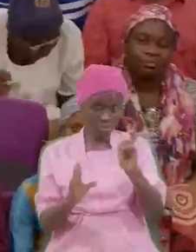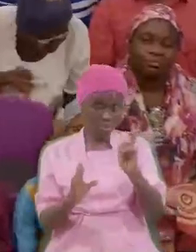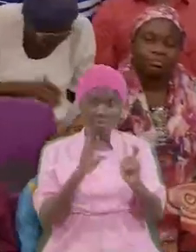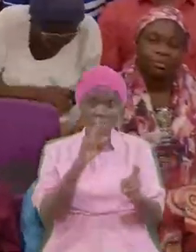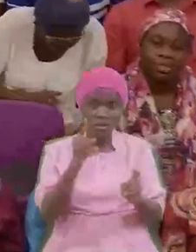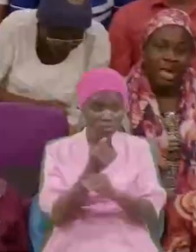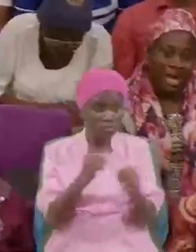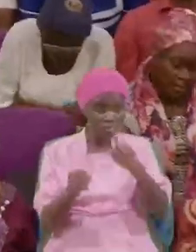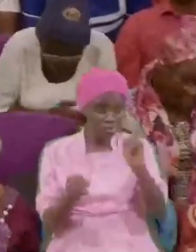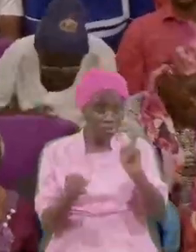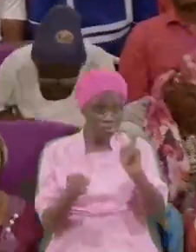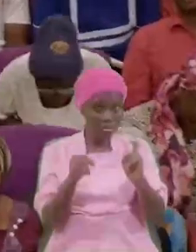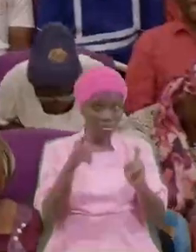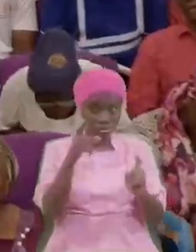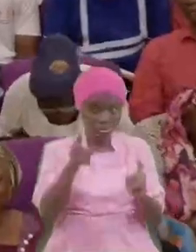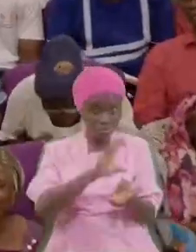Êtes-vous né de nouveau?